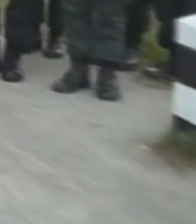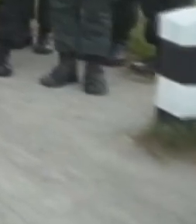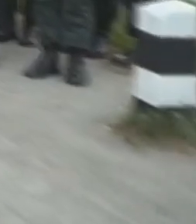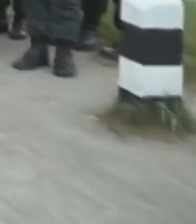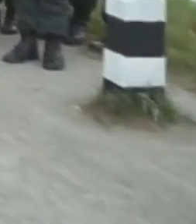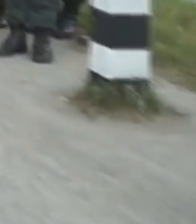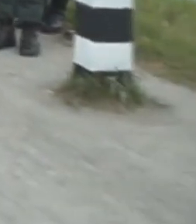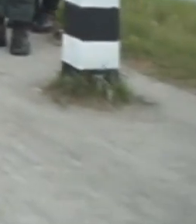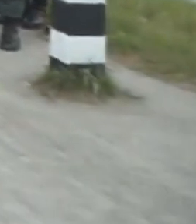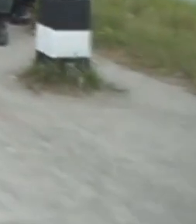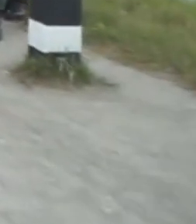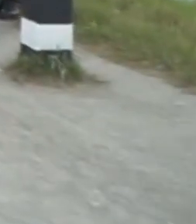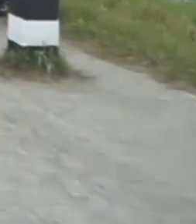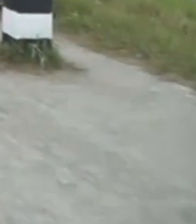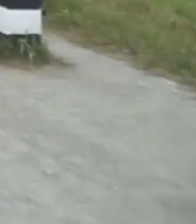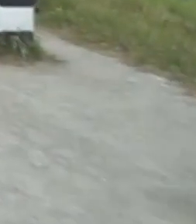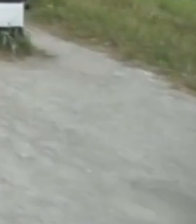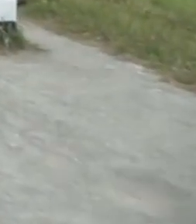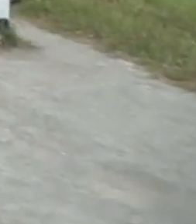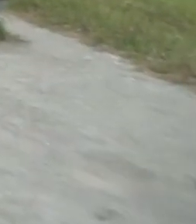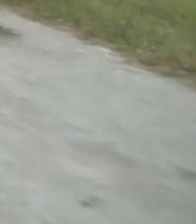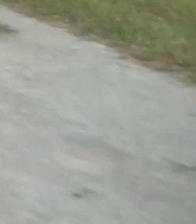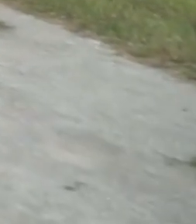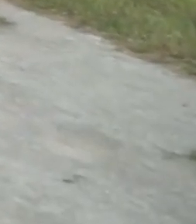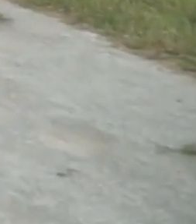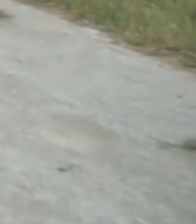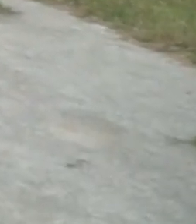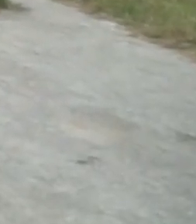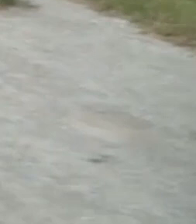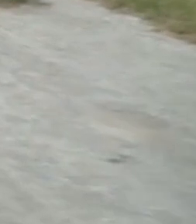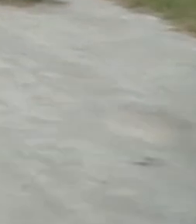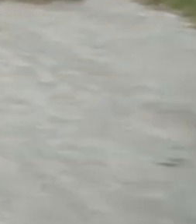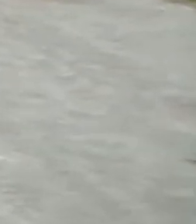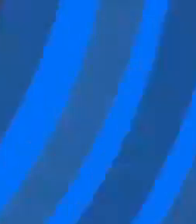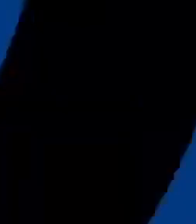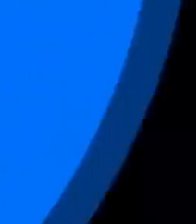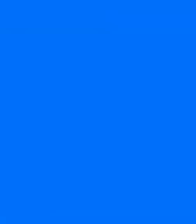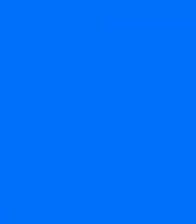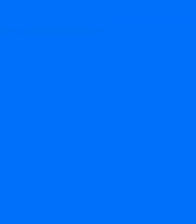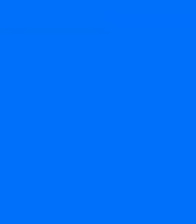Yeah!